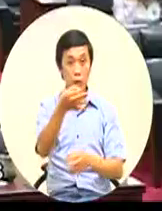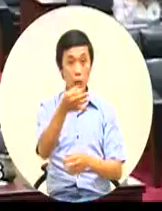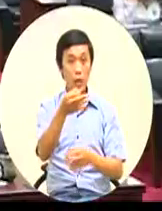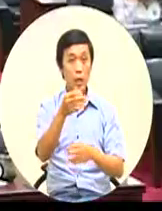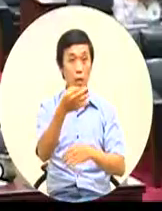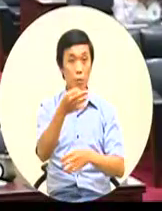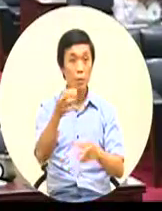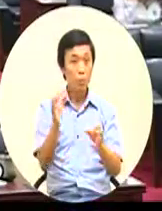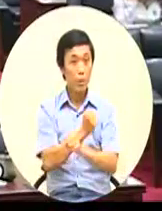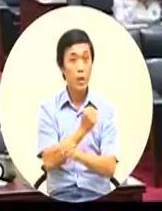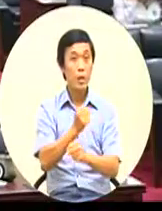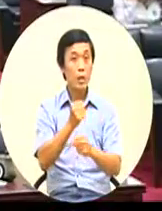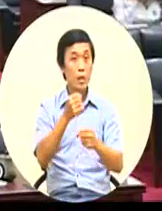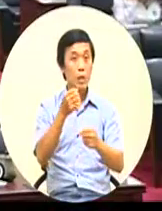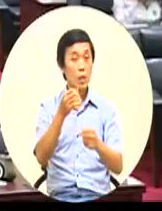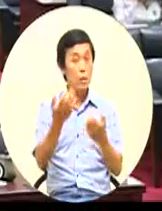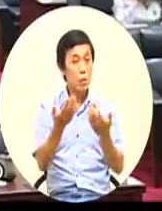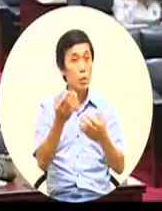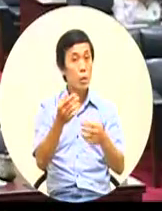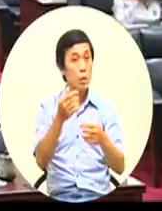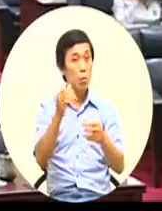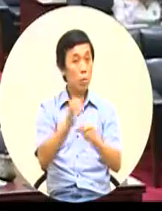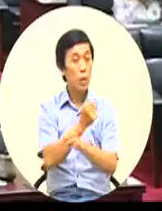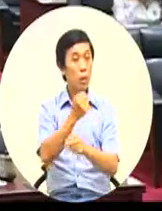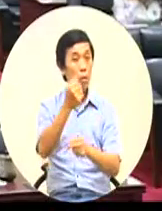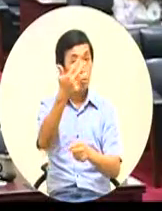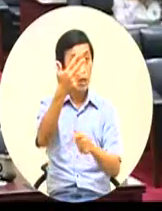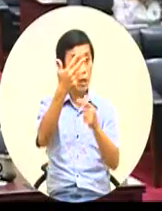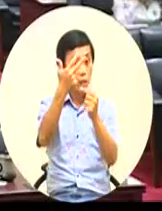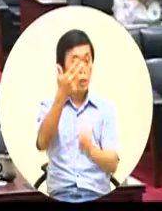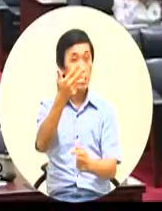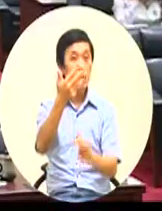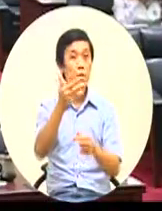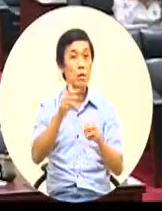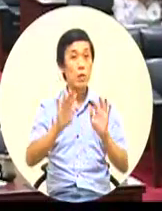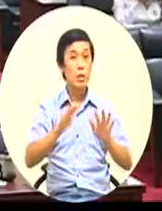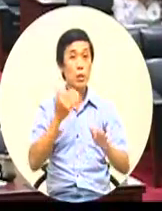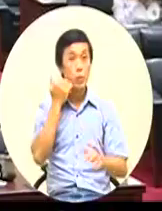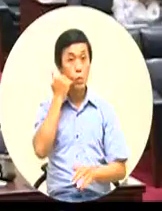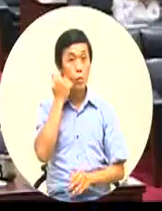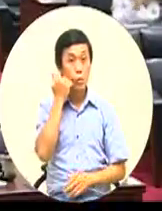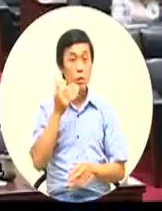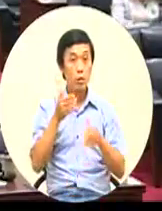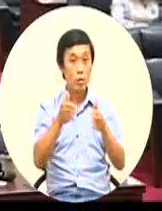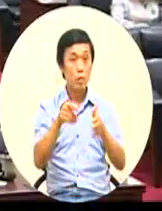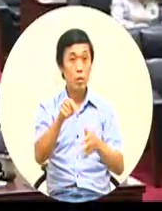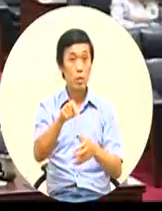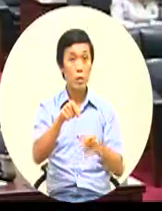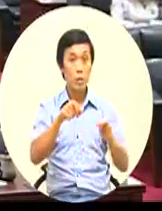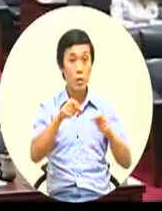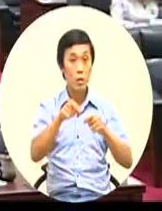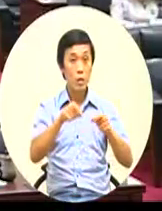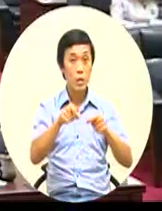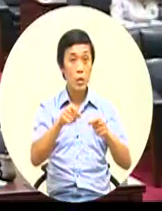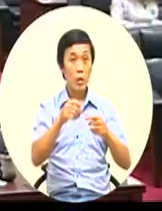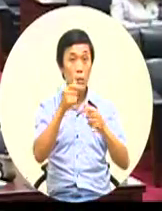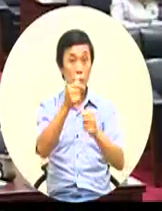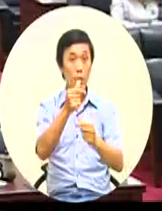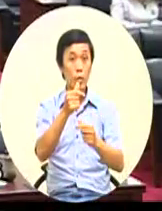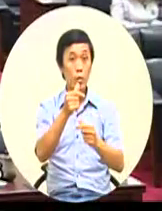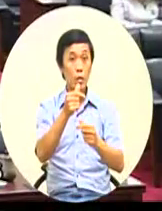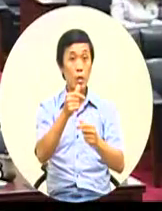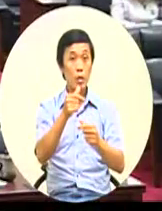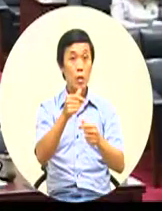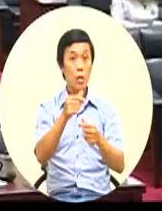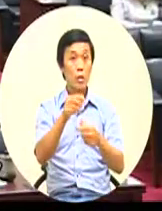要8亿啦，将近要8亿，即摆目前吼。真正若照咱的标准吼，拄啊报一个